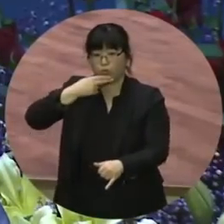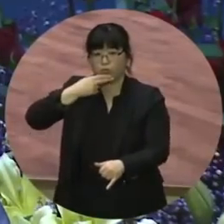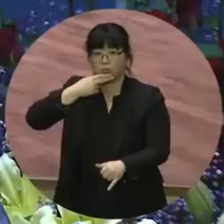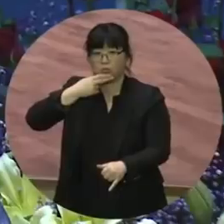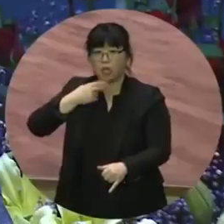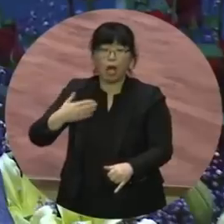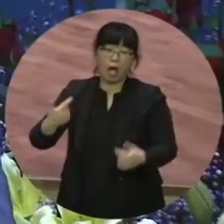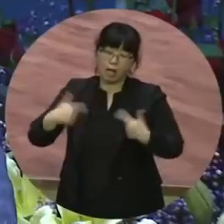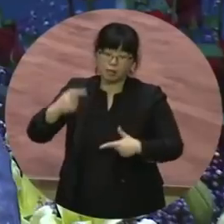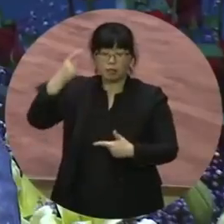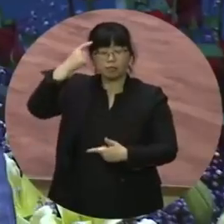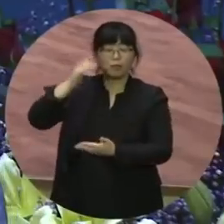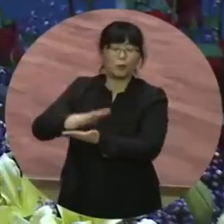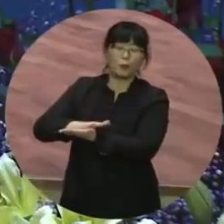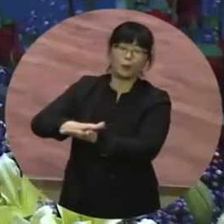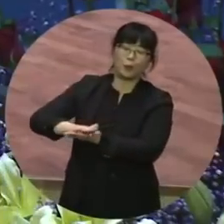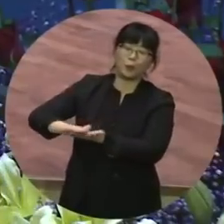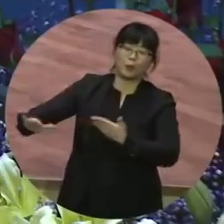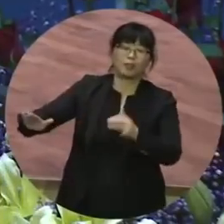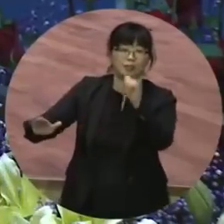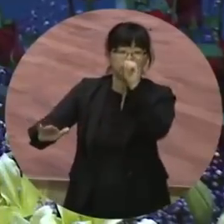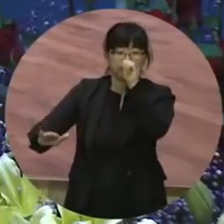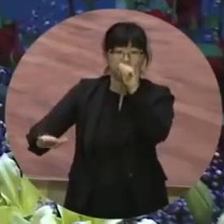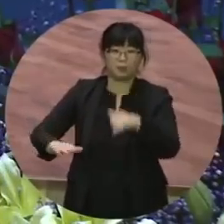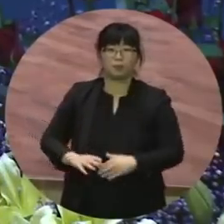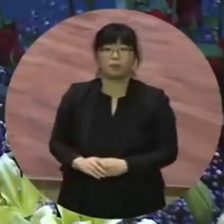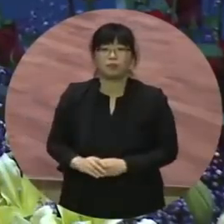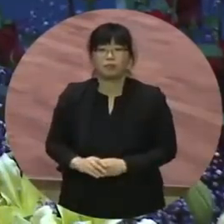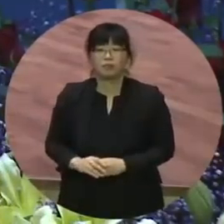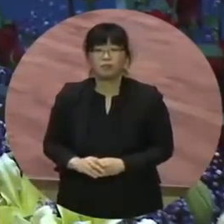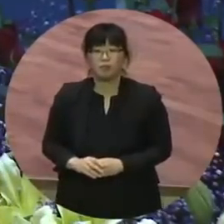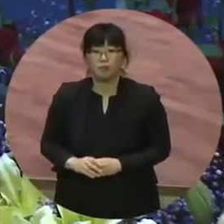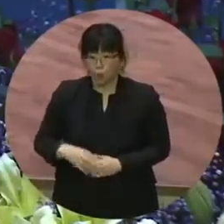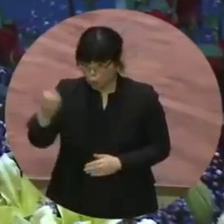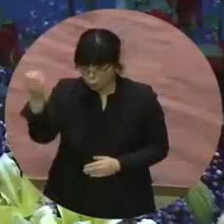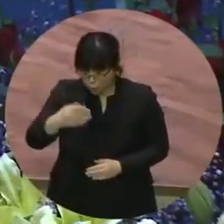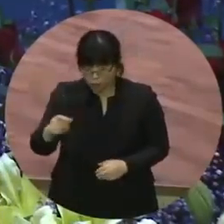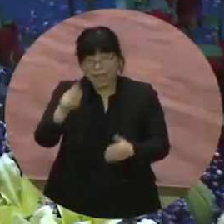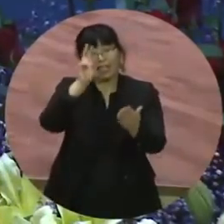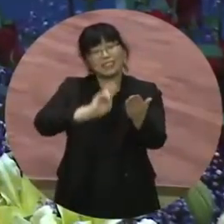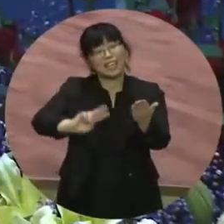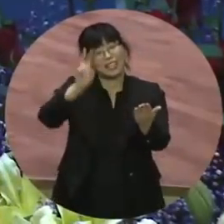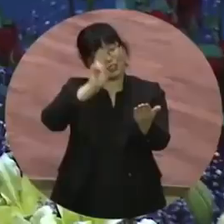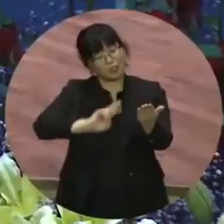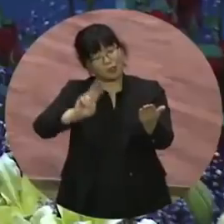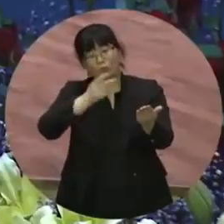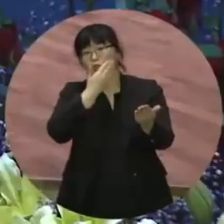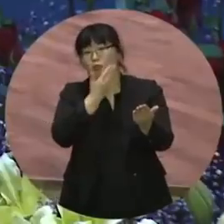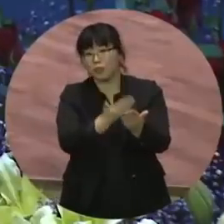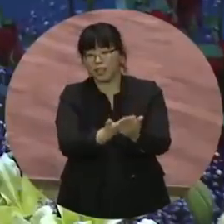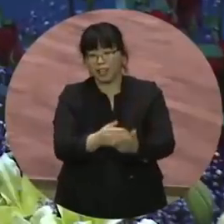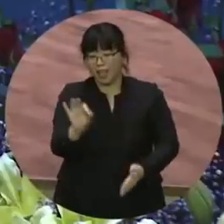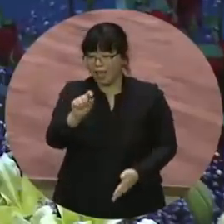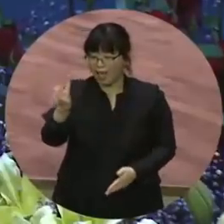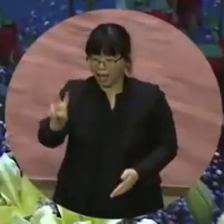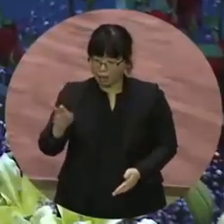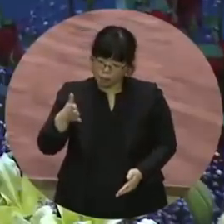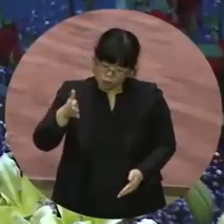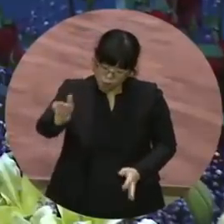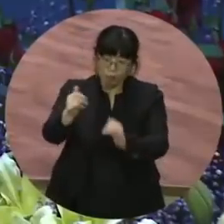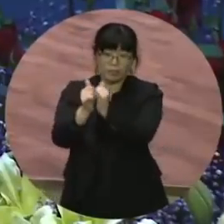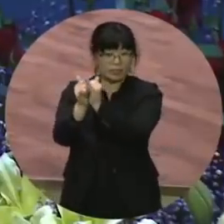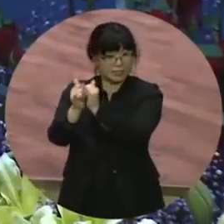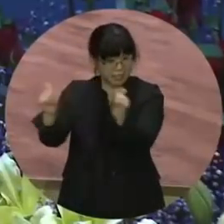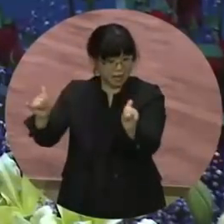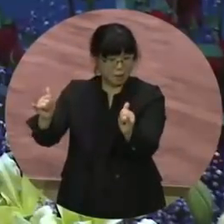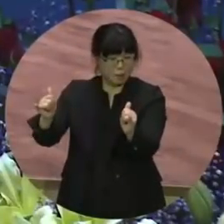너무나 감사. 그 놀라운 일이요. 이거 찬송을 많이 부르면요. 전문가 얘기해요. 암 전문가. 찬송을 많이.